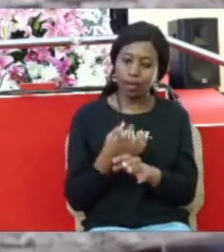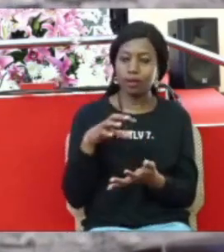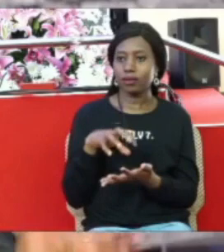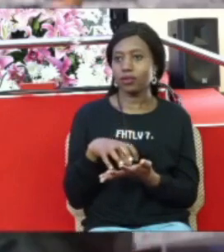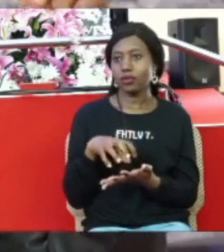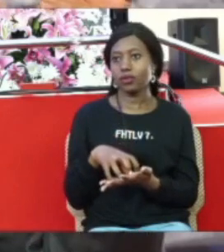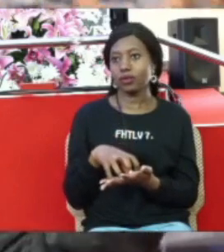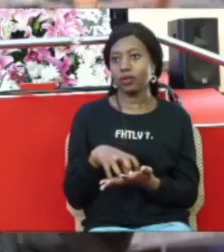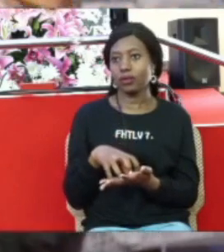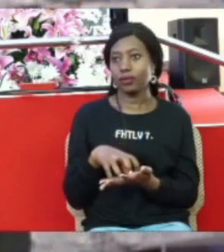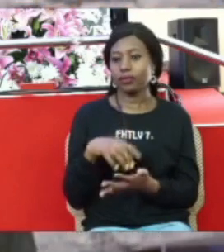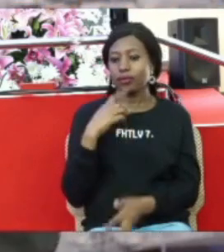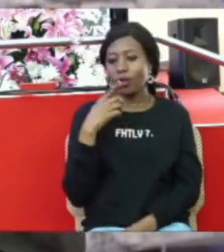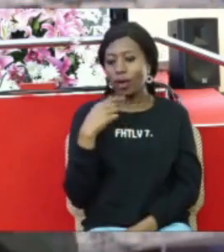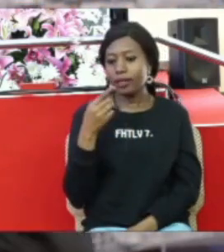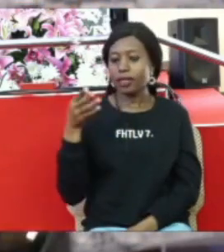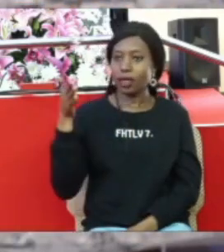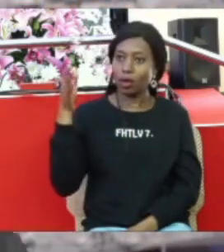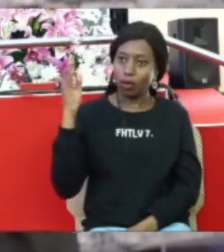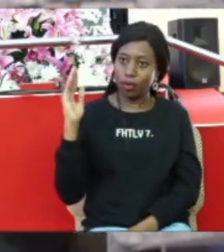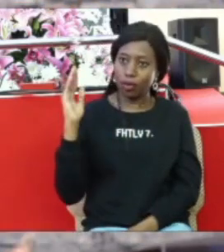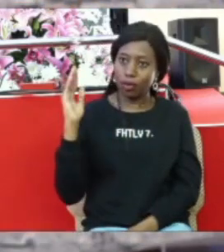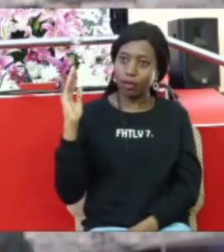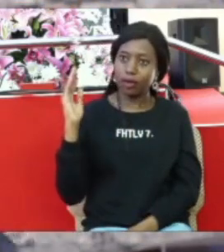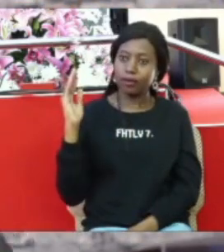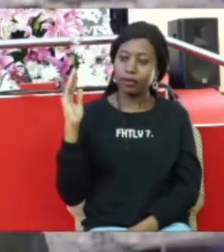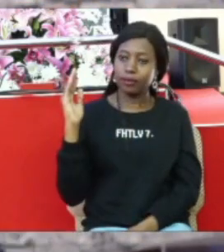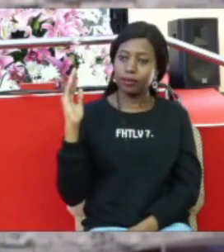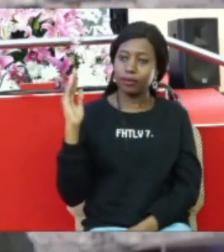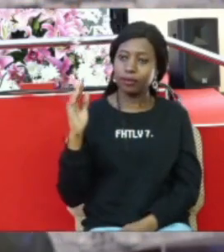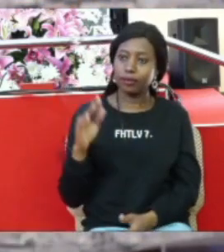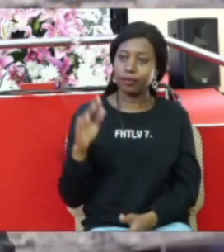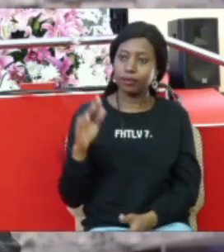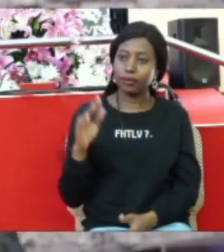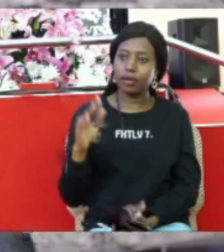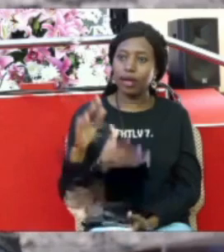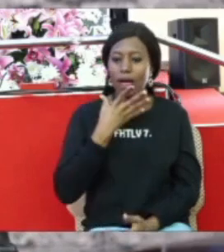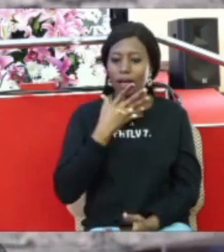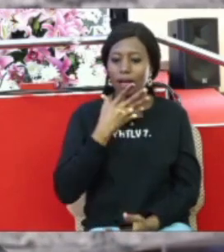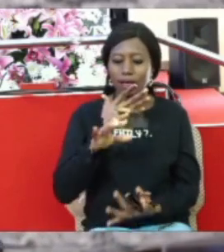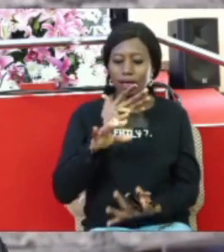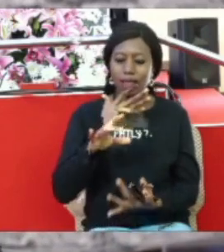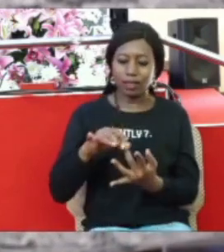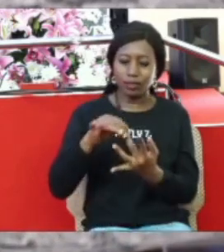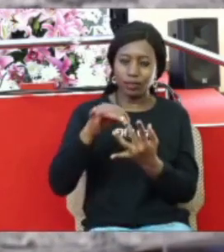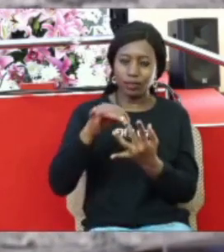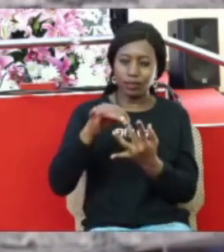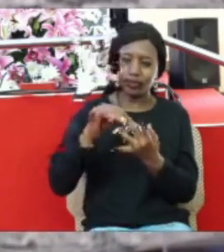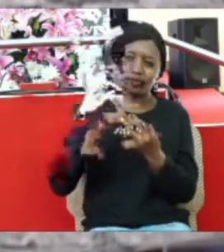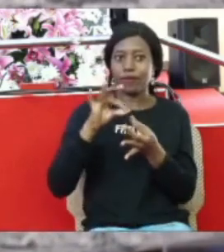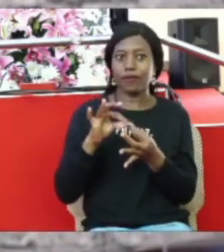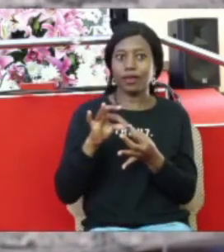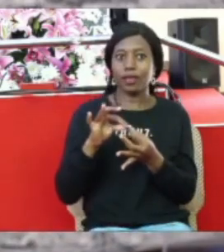So we are saying, God, I want supernatural infusion of faith, that I will have faith